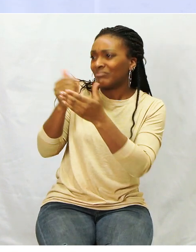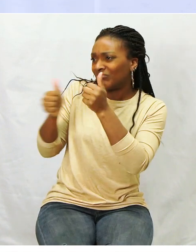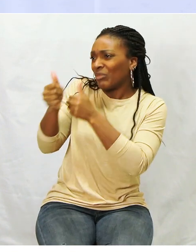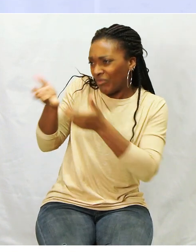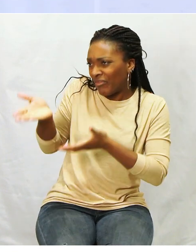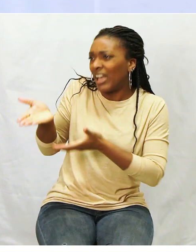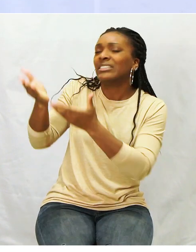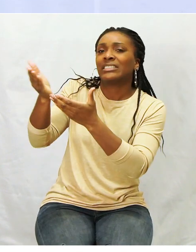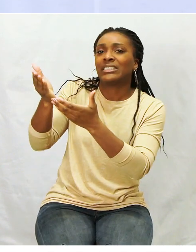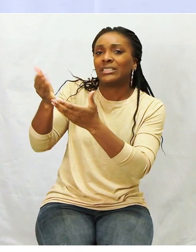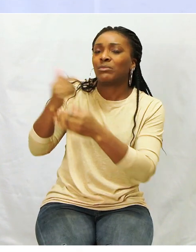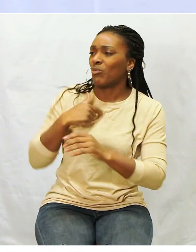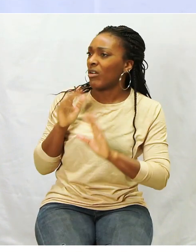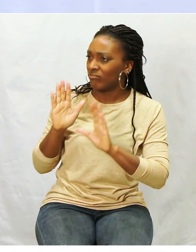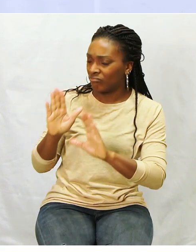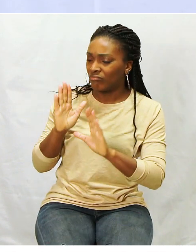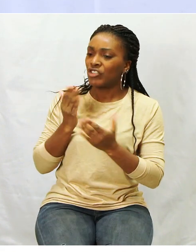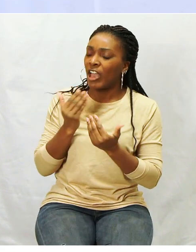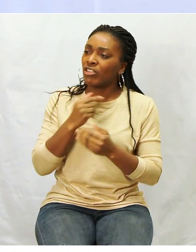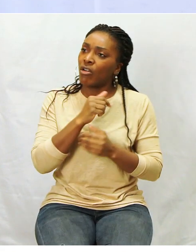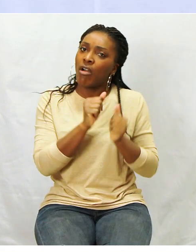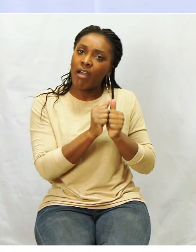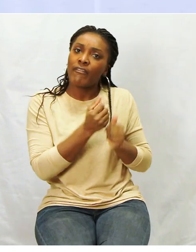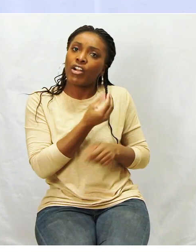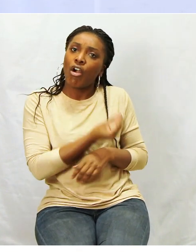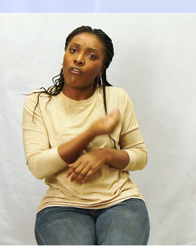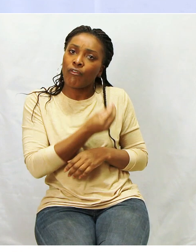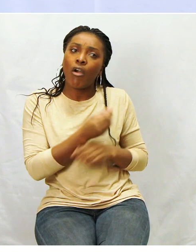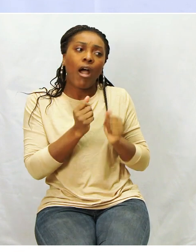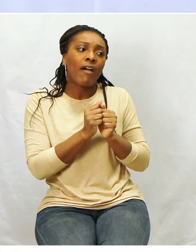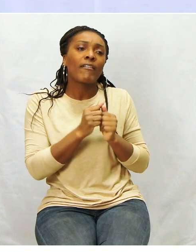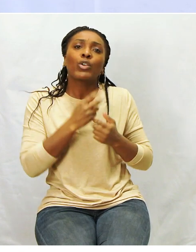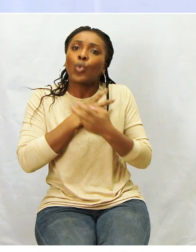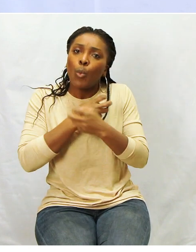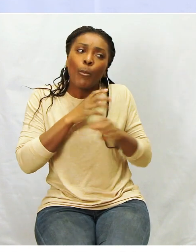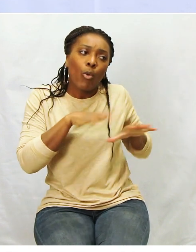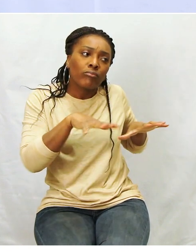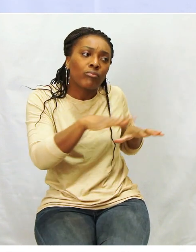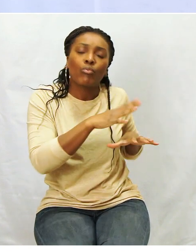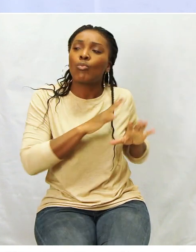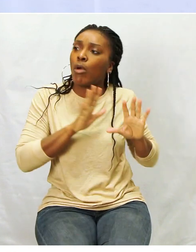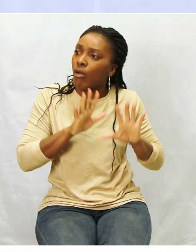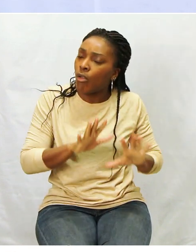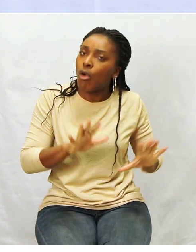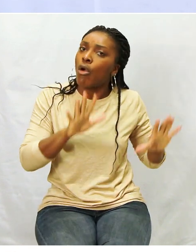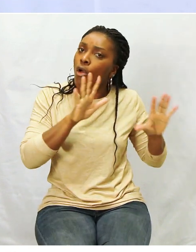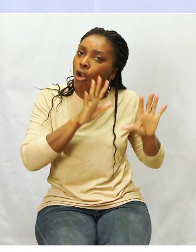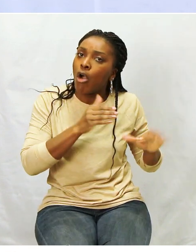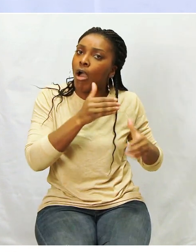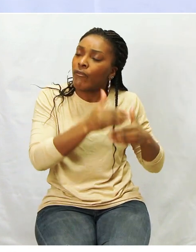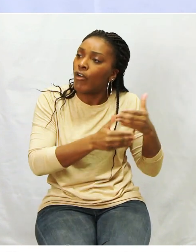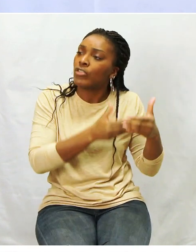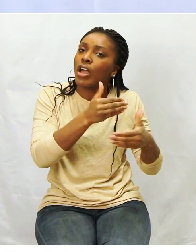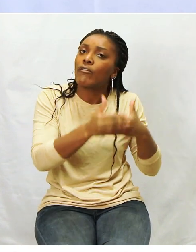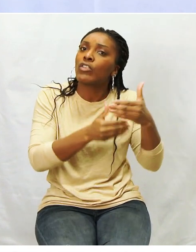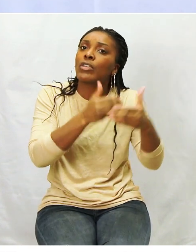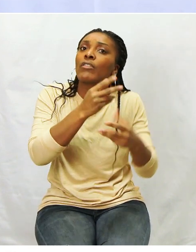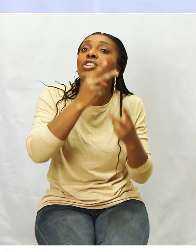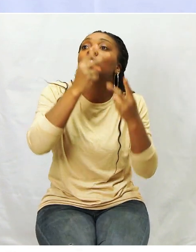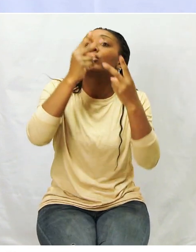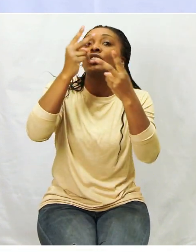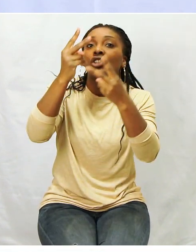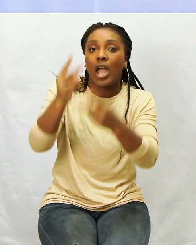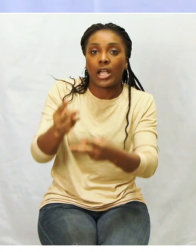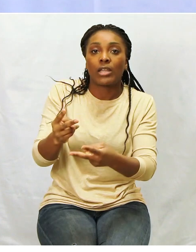son serviteur, et moi je suivrai lentement au pas du troupeau qui me précédera, et au pas des enfants jusqu'à ce que j'arrive chez mon